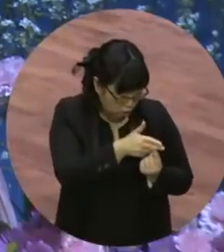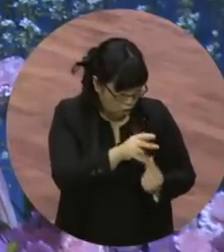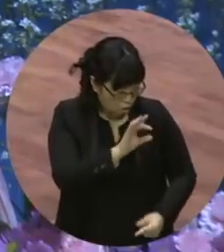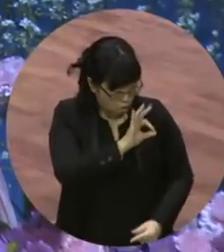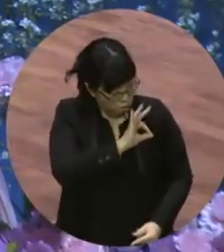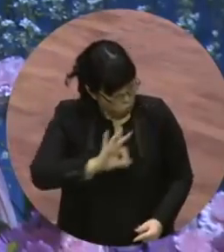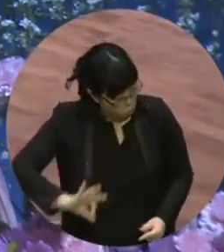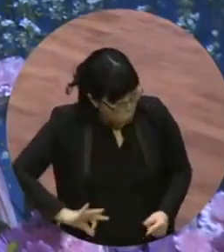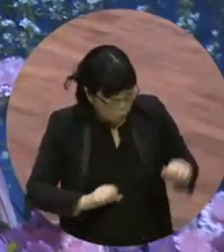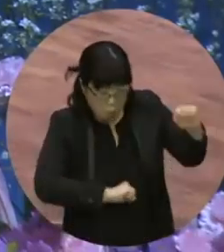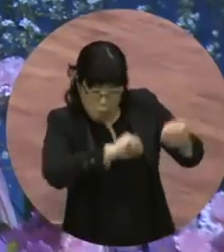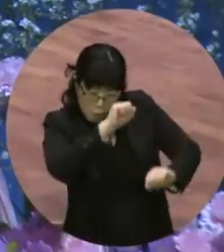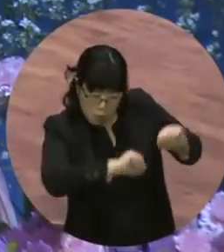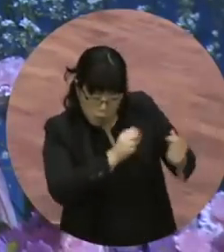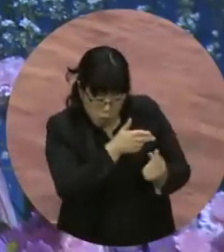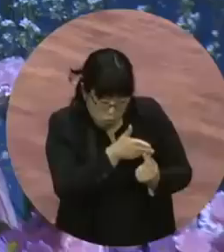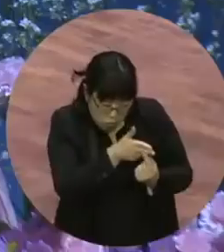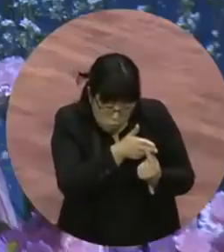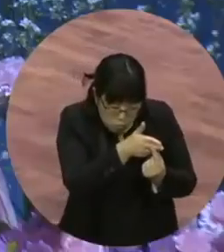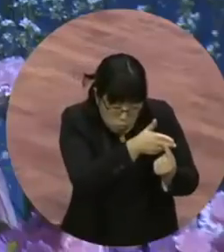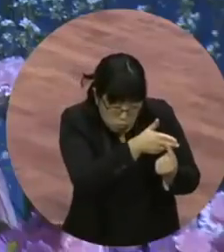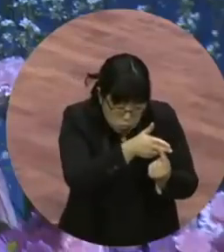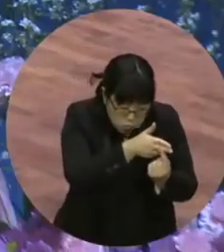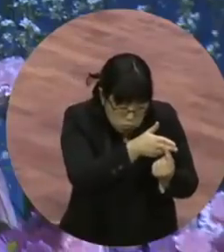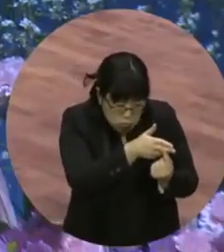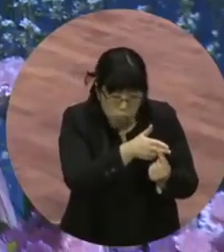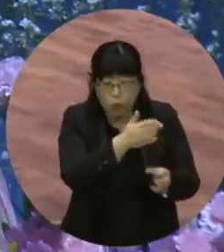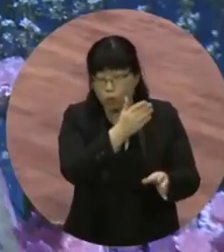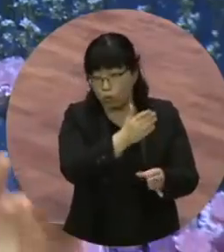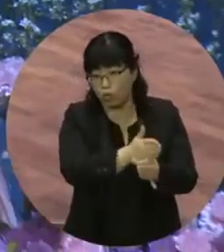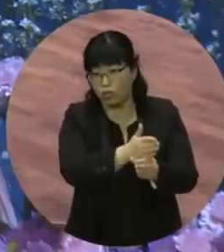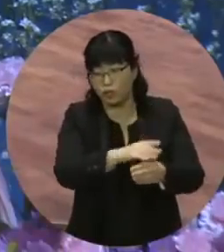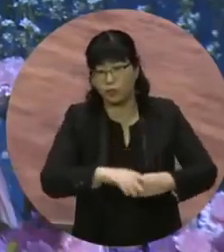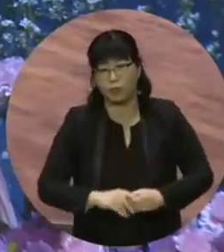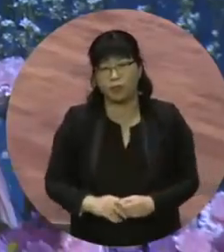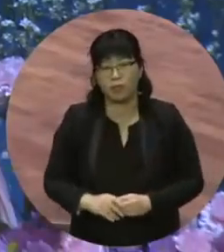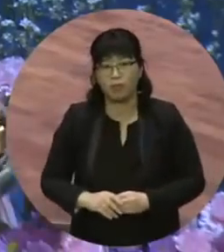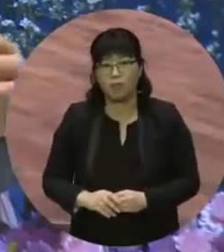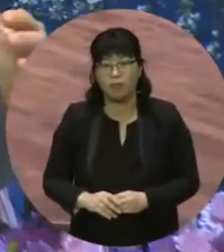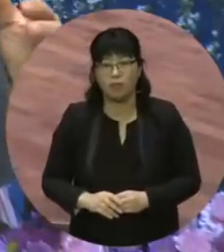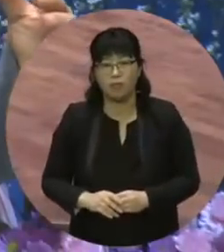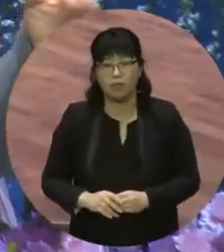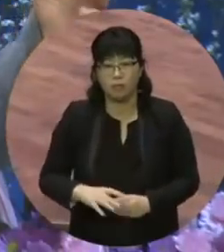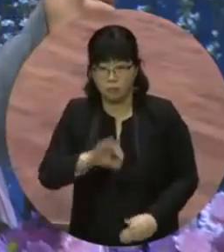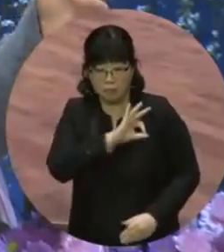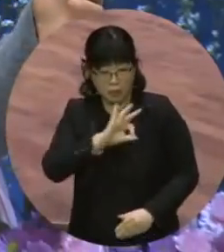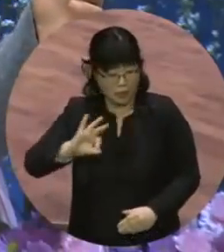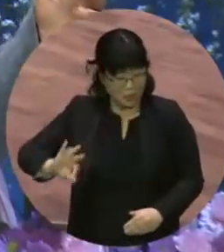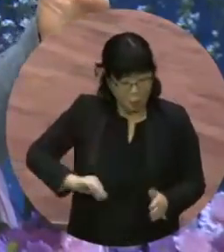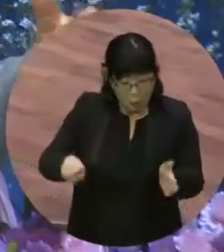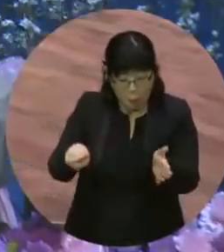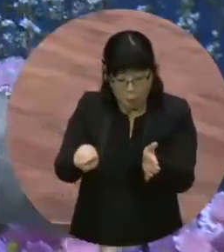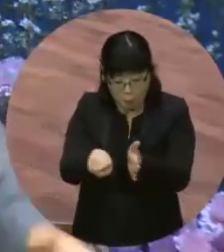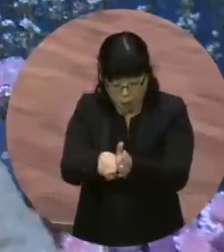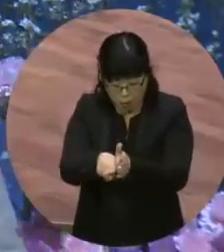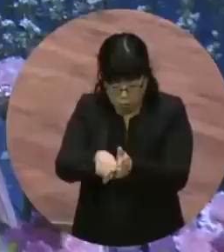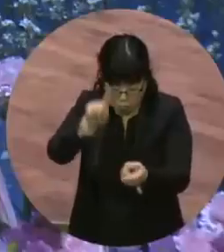계속. 욥을 보고 계신다. 그를 싸매시고 고치시고 어떻게 해요? 이전보다 더 풍성한